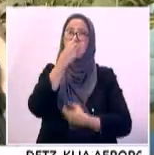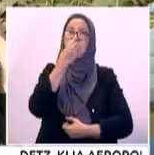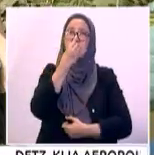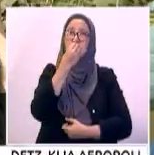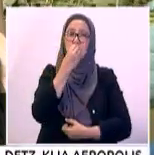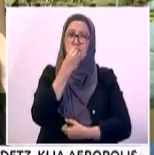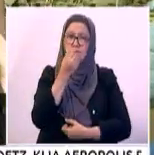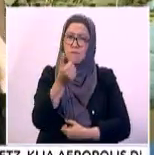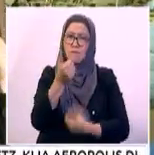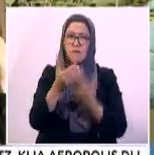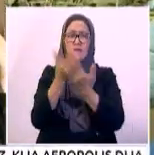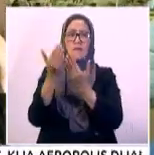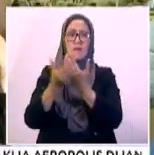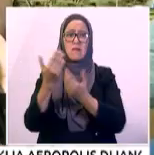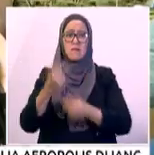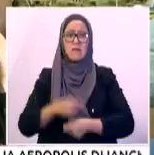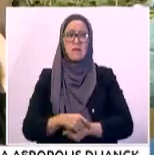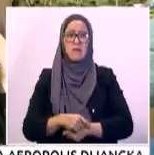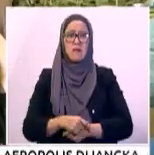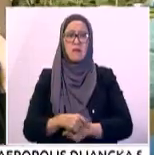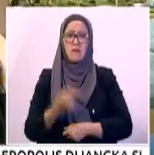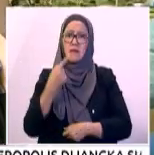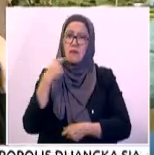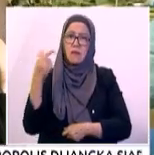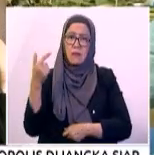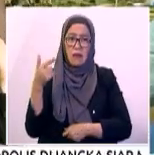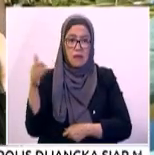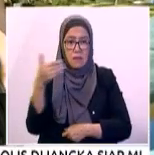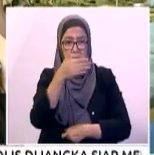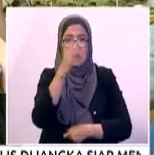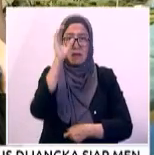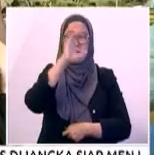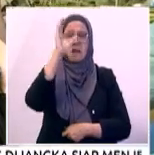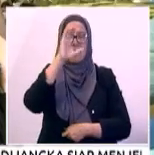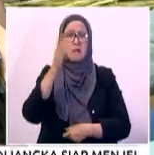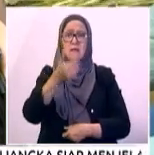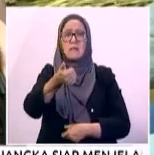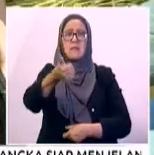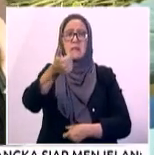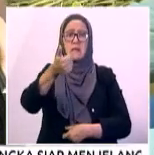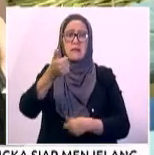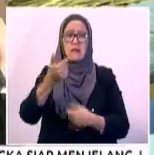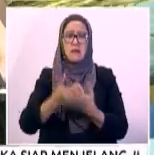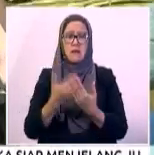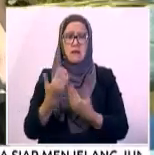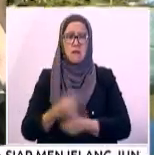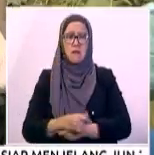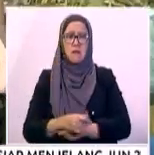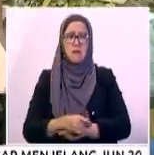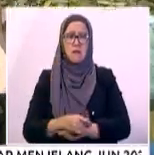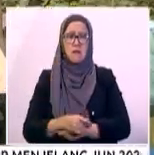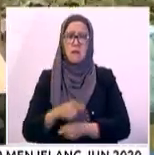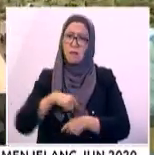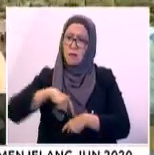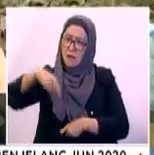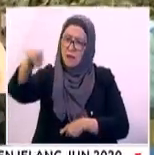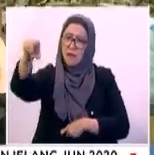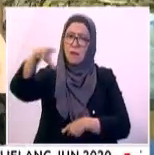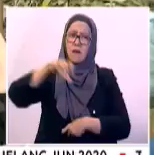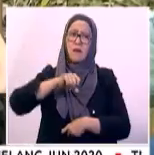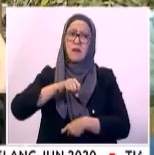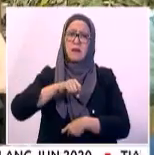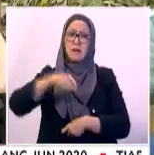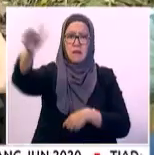cari makanan, belang cari ikan tu aje lah berjalan. Sana lepas balik duduk,